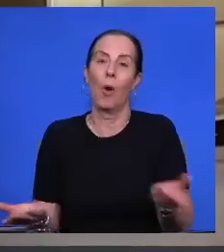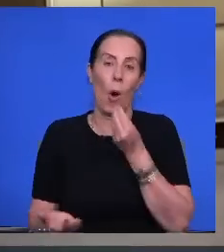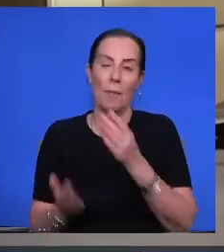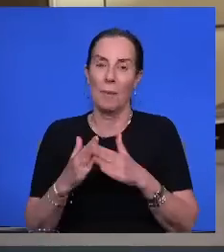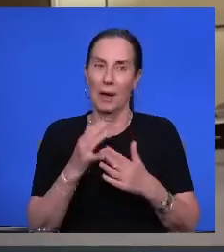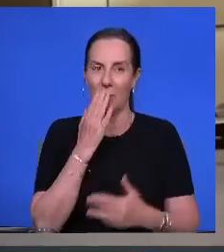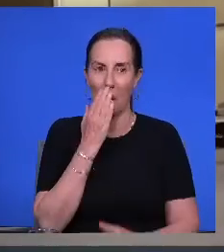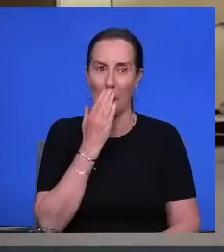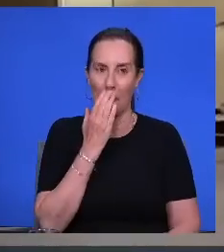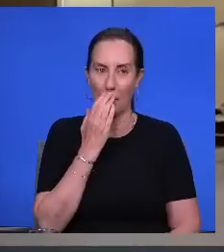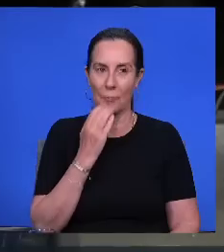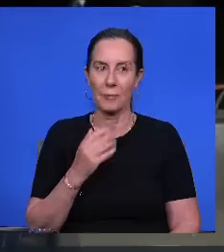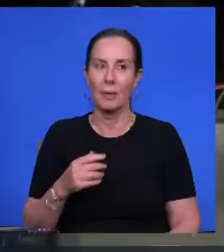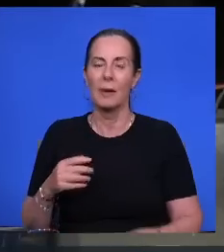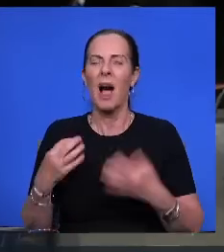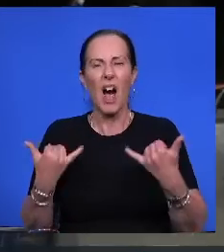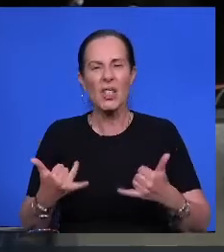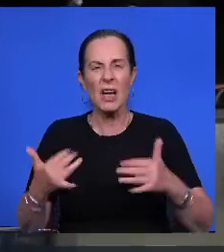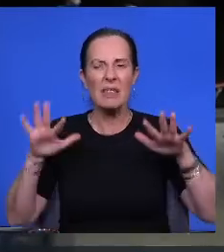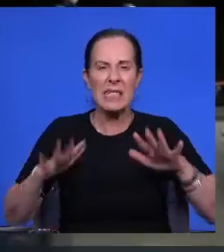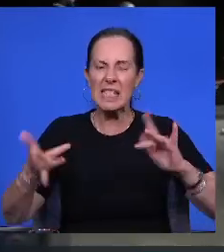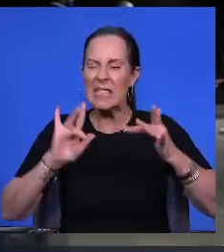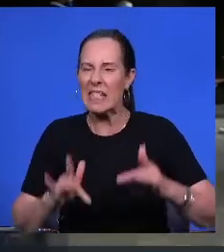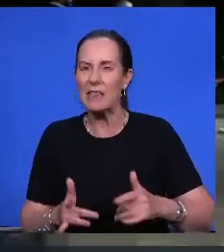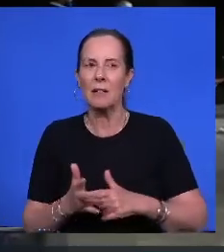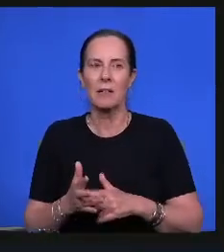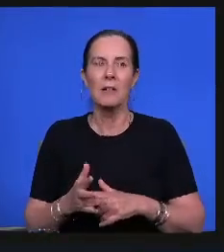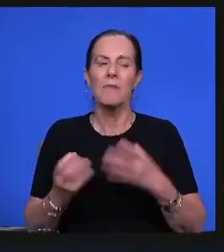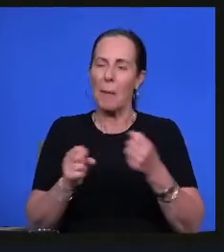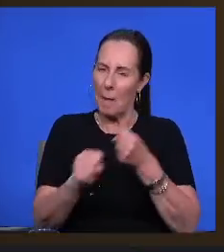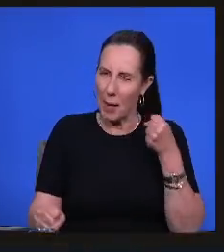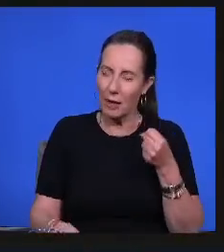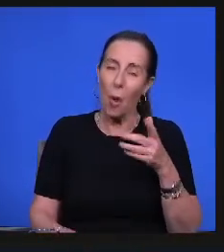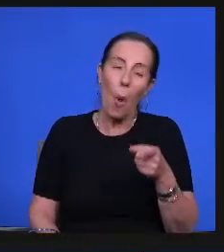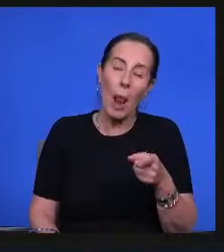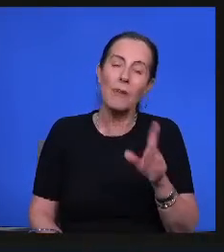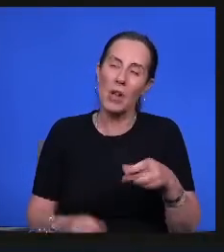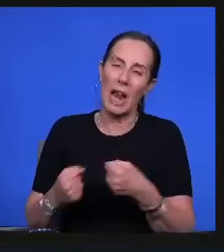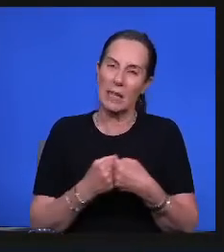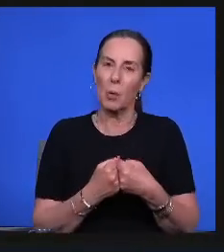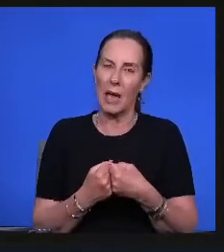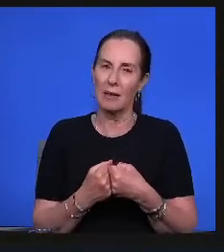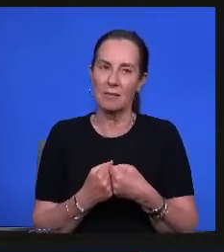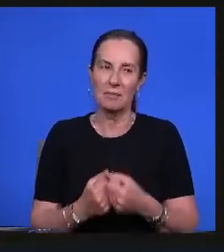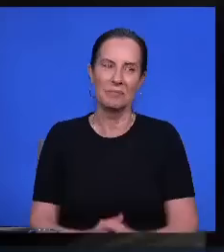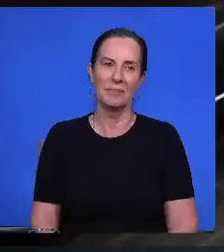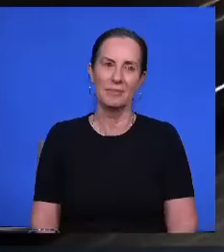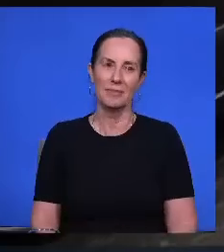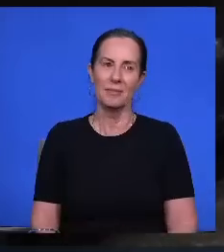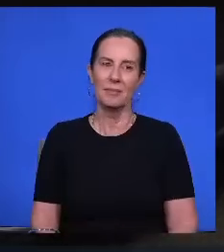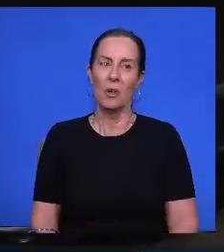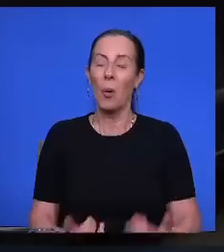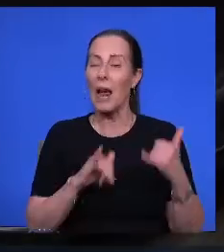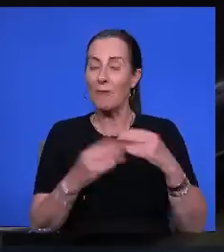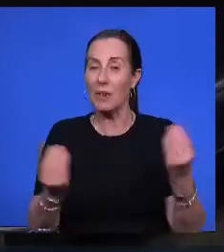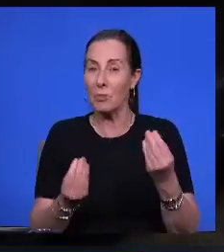הימים ימי סינה ופילוג, ואולי רק ללילות של מתיחות, יש סיכוי להתמודד מולם. להביא לעולם תמונות שאולי